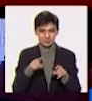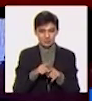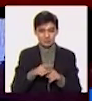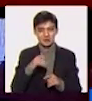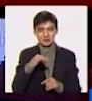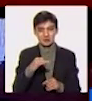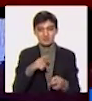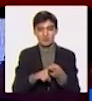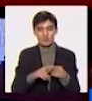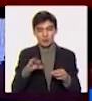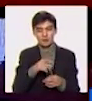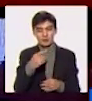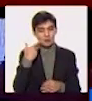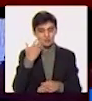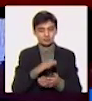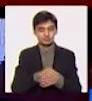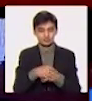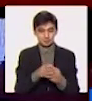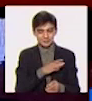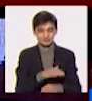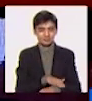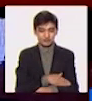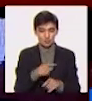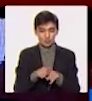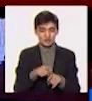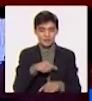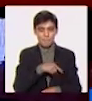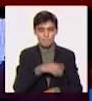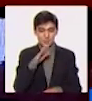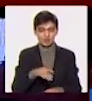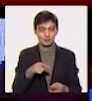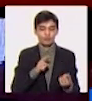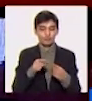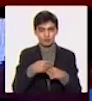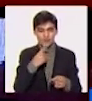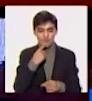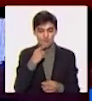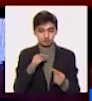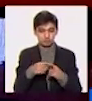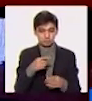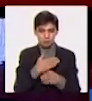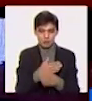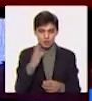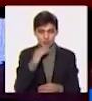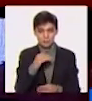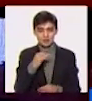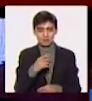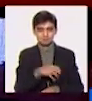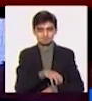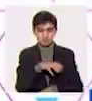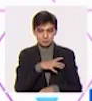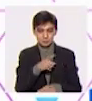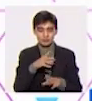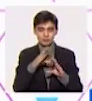бұл жаққан кезде қан айналым жақсартады, сол жерде сынып тұрғанды, немесе қызарып тұрғанды, сол жерде қабынып тұрғанды